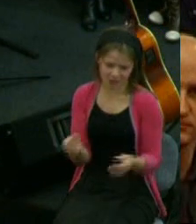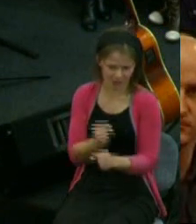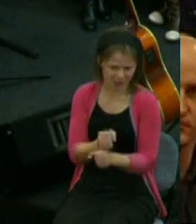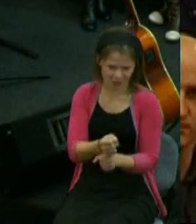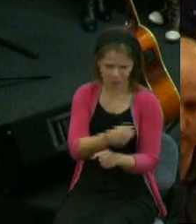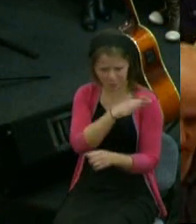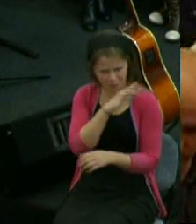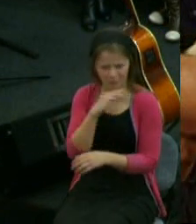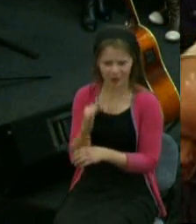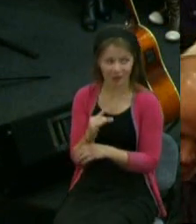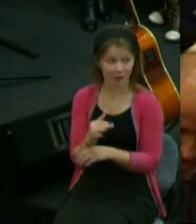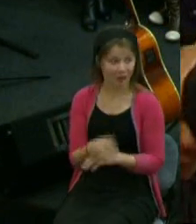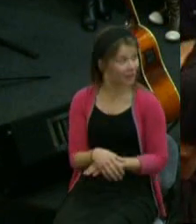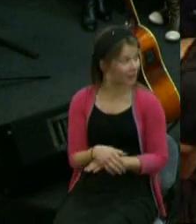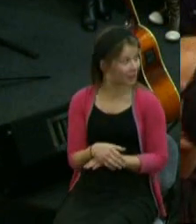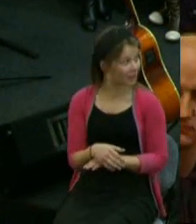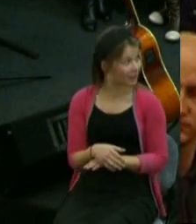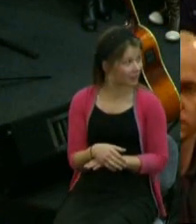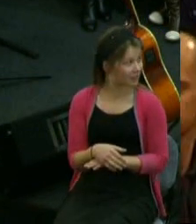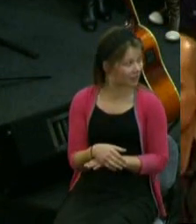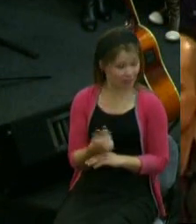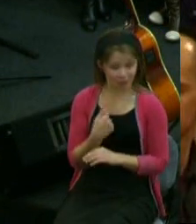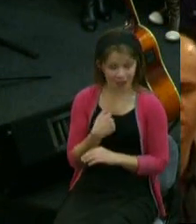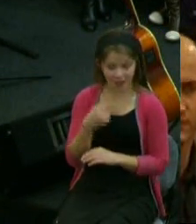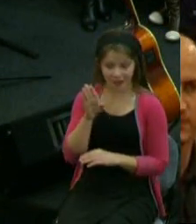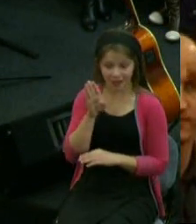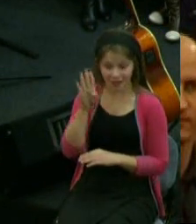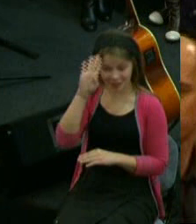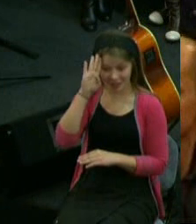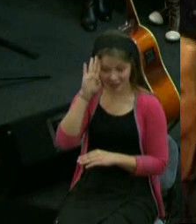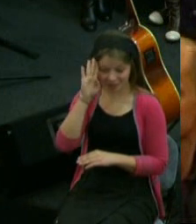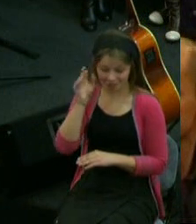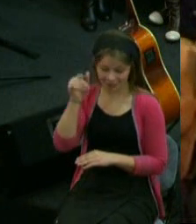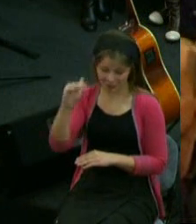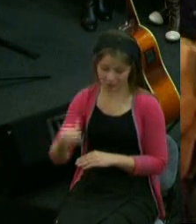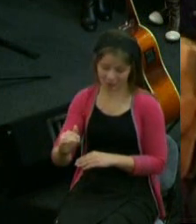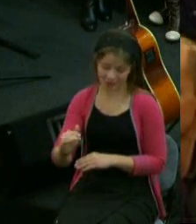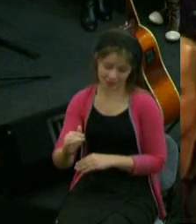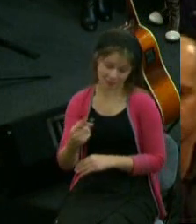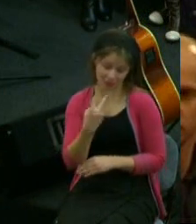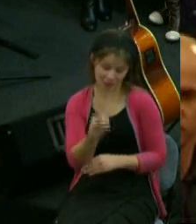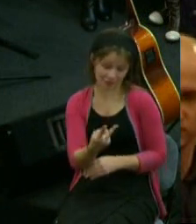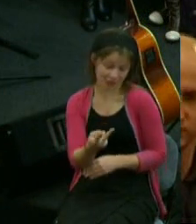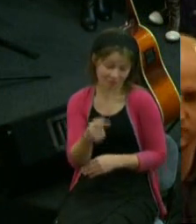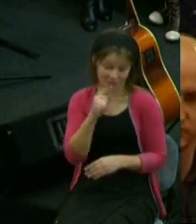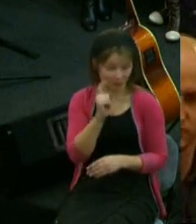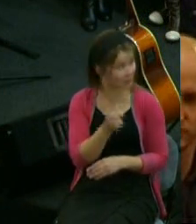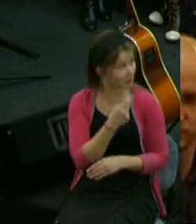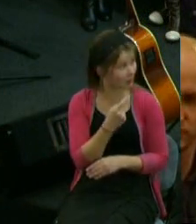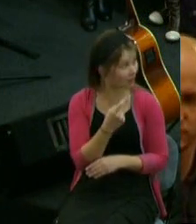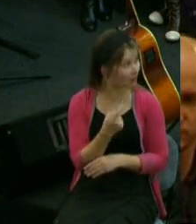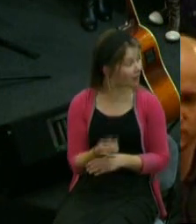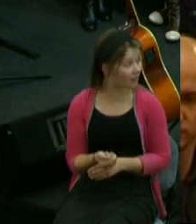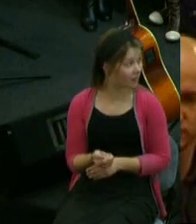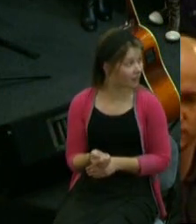було зрозуміло. Щось я супоставляв з своїм життям, з життям своїх однокласників. Якесь було непорозуміння в тому. Думав, що, можливо,